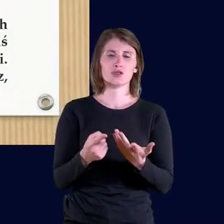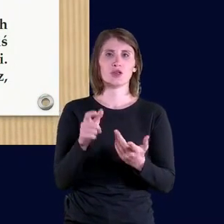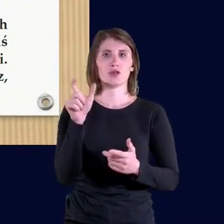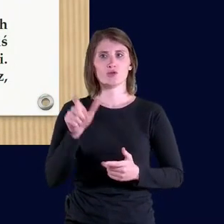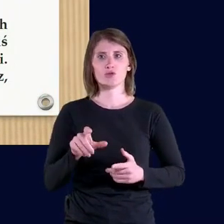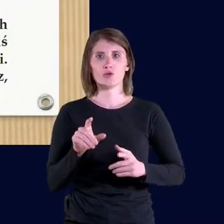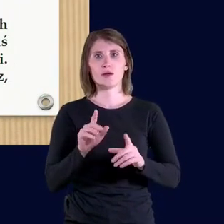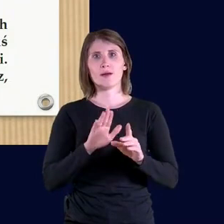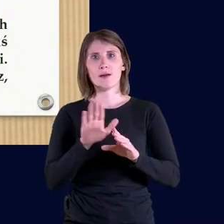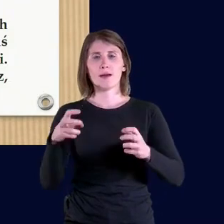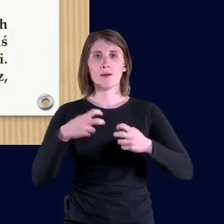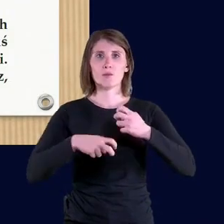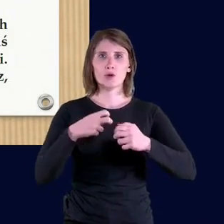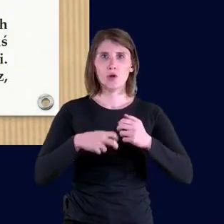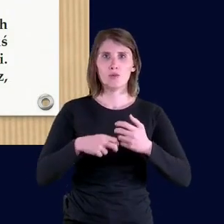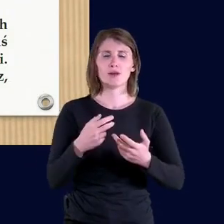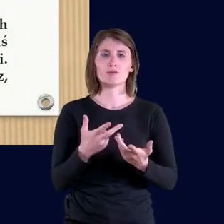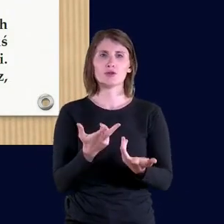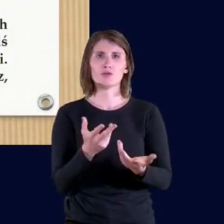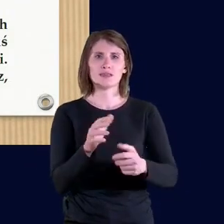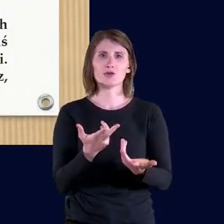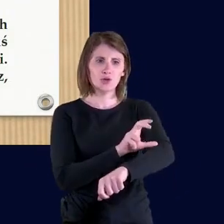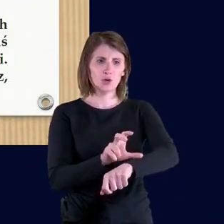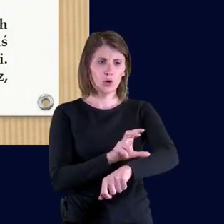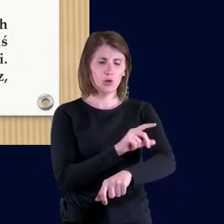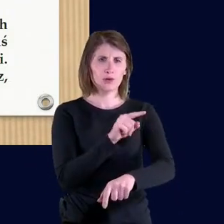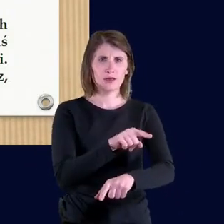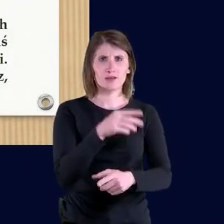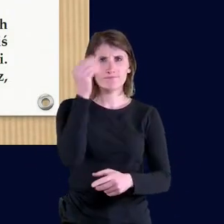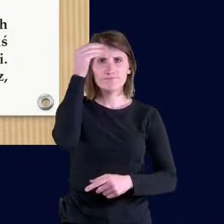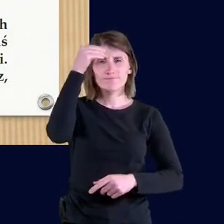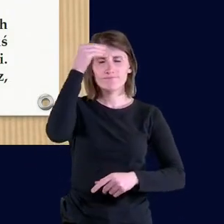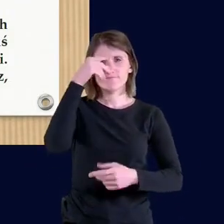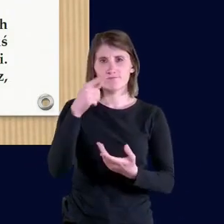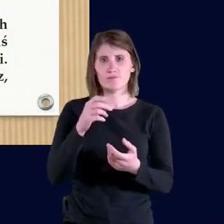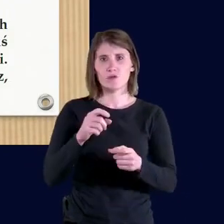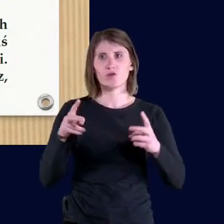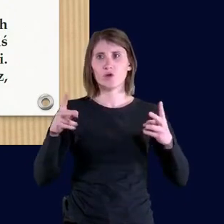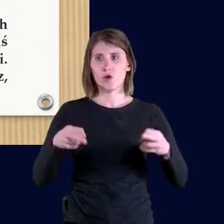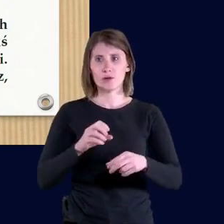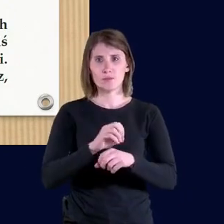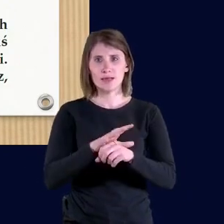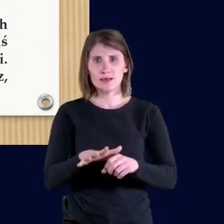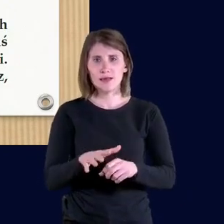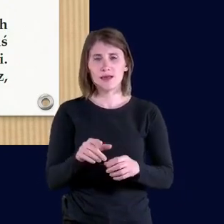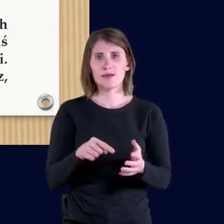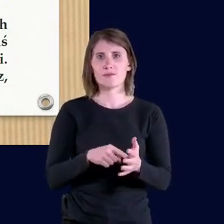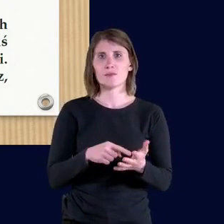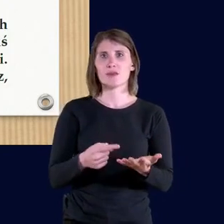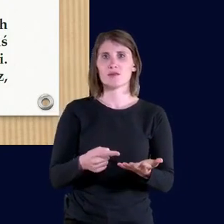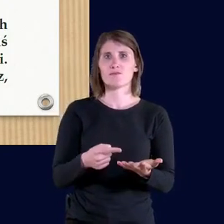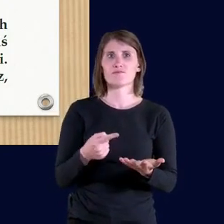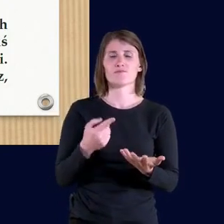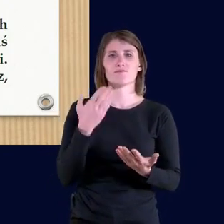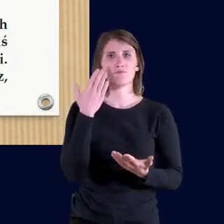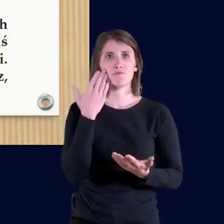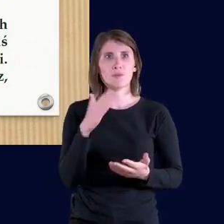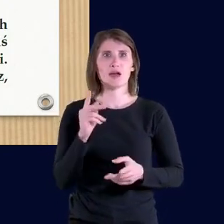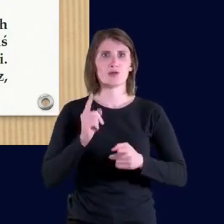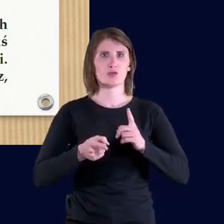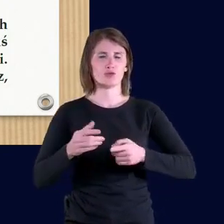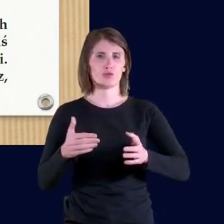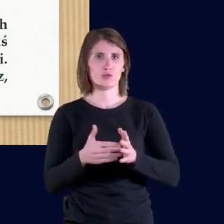różnego rodzaju technologii pandemia sprawiła że nagle Musieliśmy się bardzo szybko